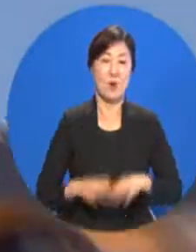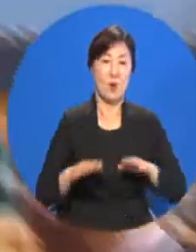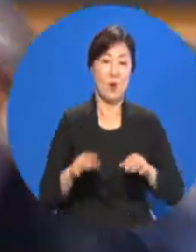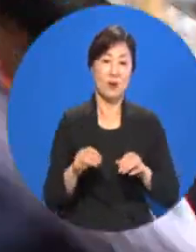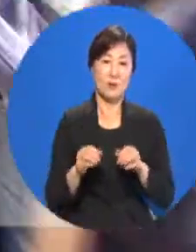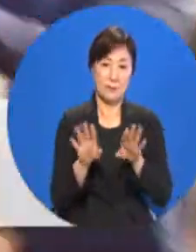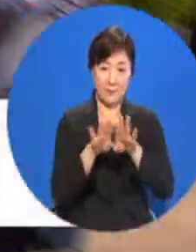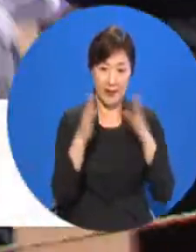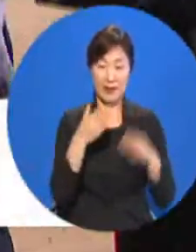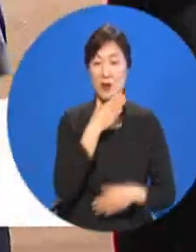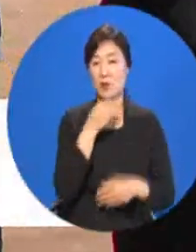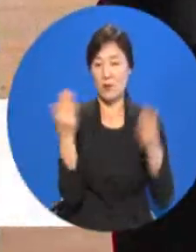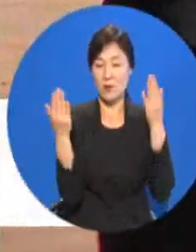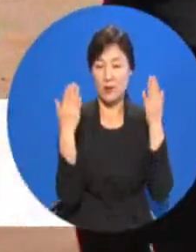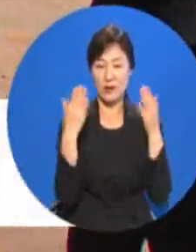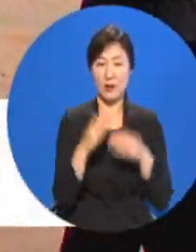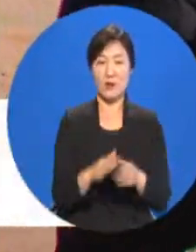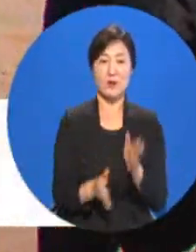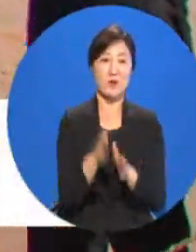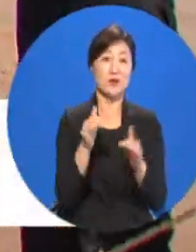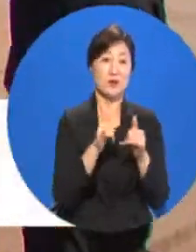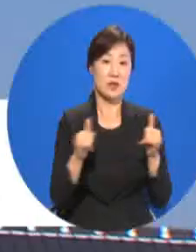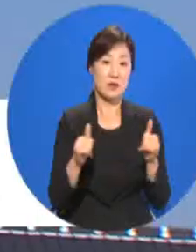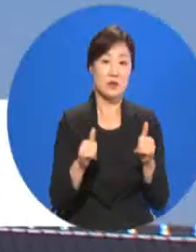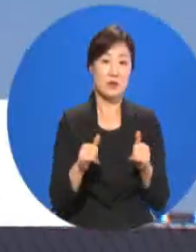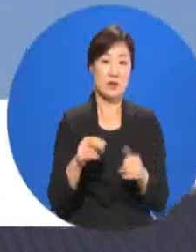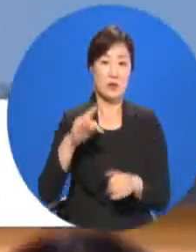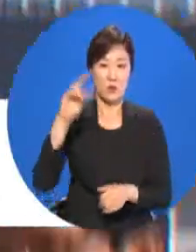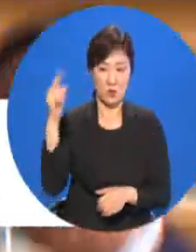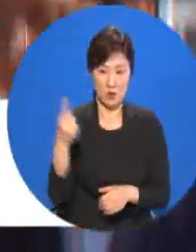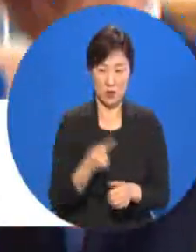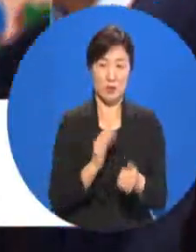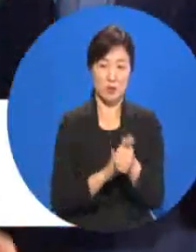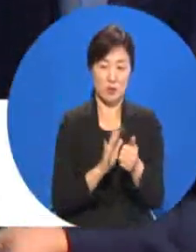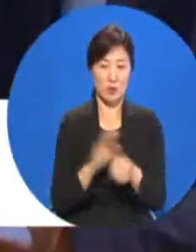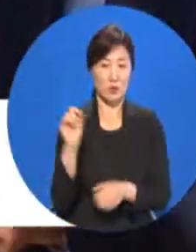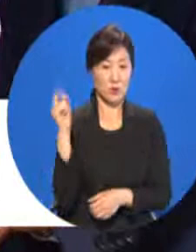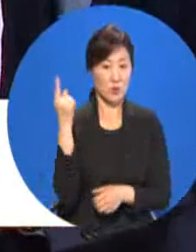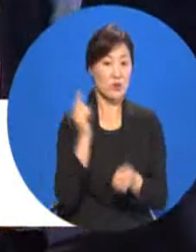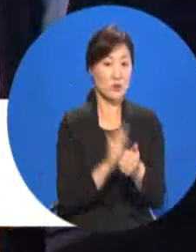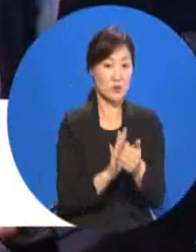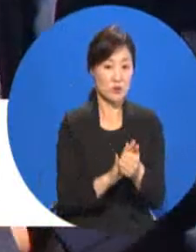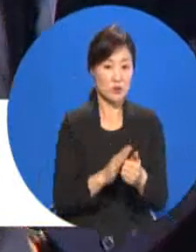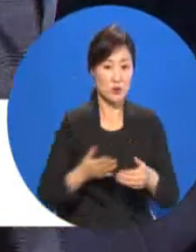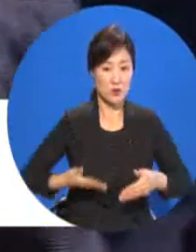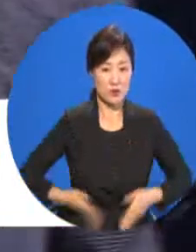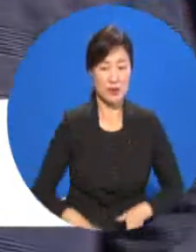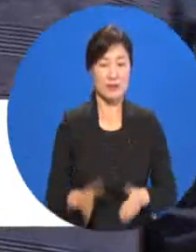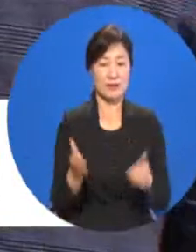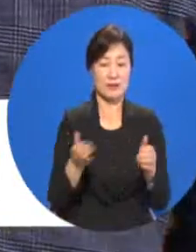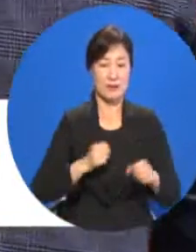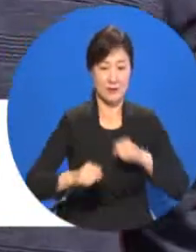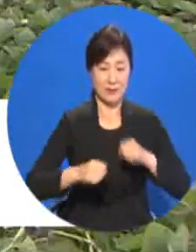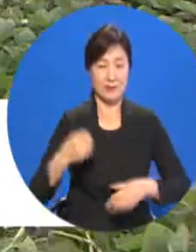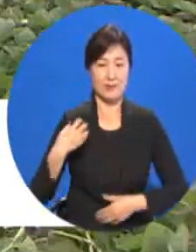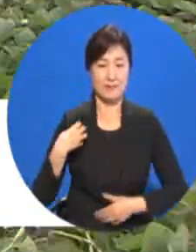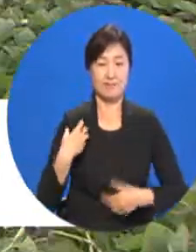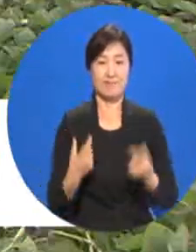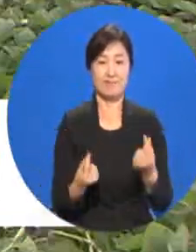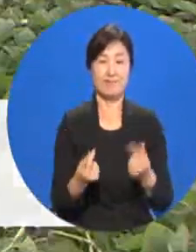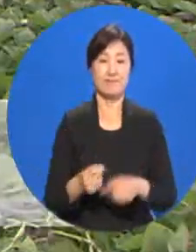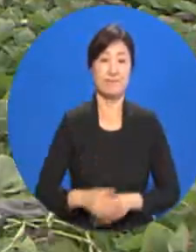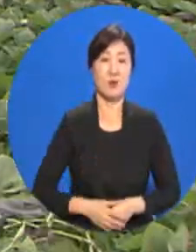개교한 행복학교가 도시민들에게 귀농 귀촌의 동기를 부여하고 인큐베이터 역할을 하게 될 것으로 기대됩니다.